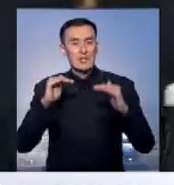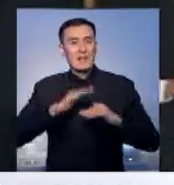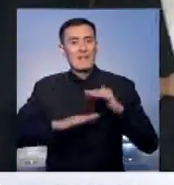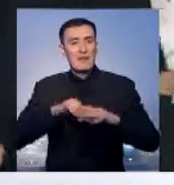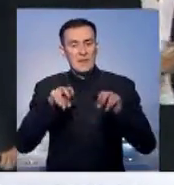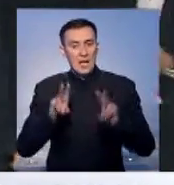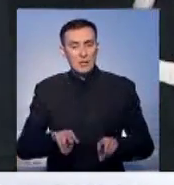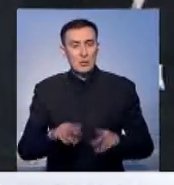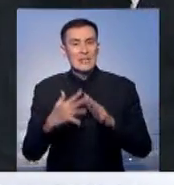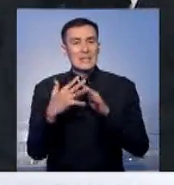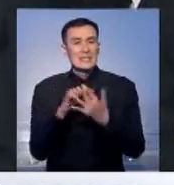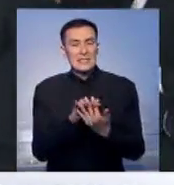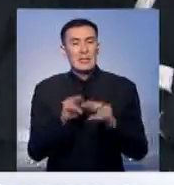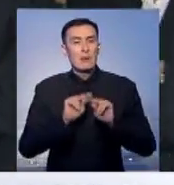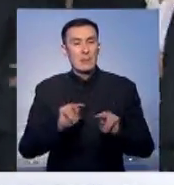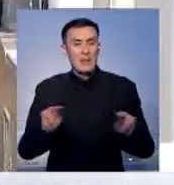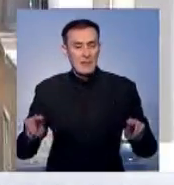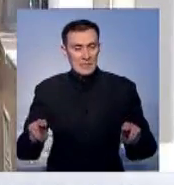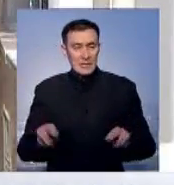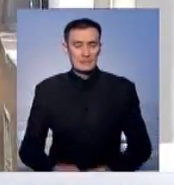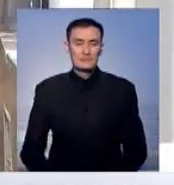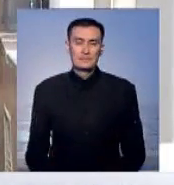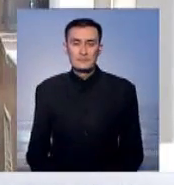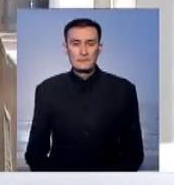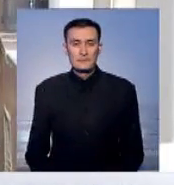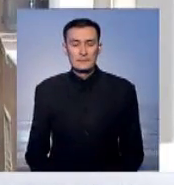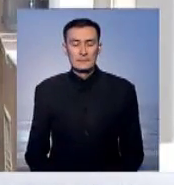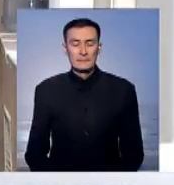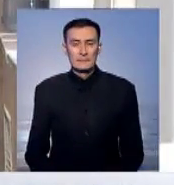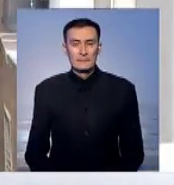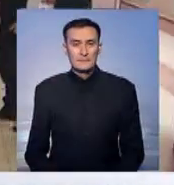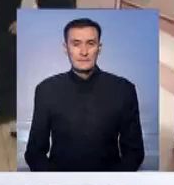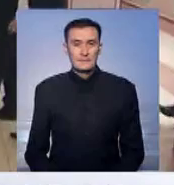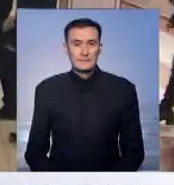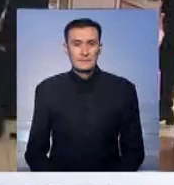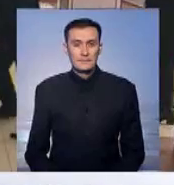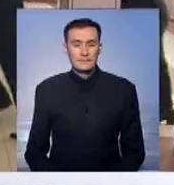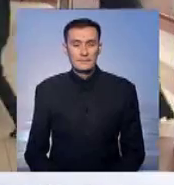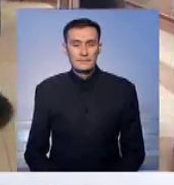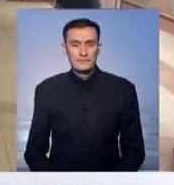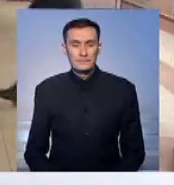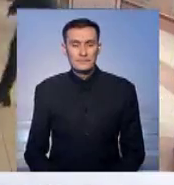квалификацию сельских преподавателей. Зарина Бесембина, Хабар 24, Астана.